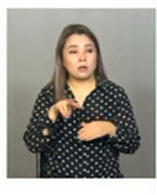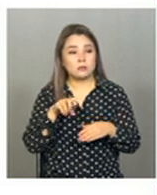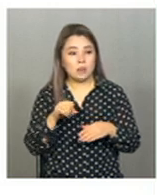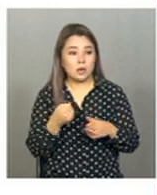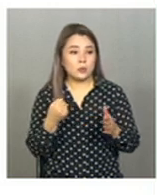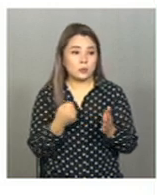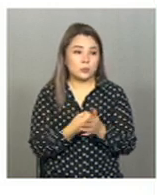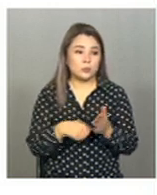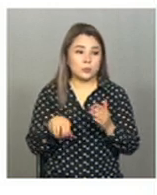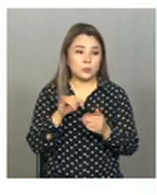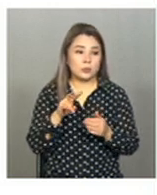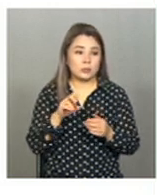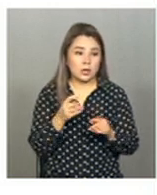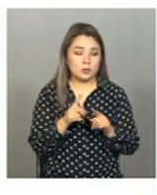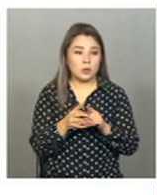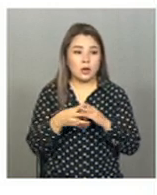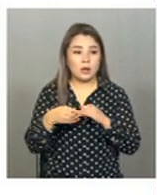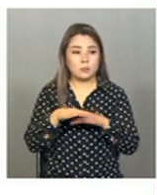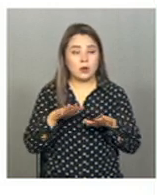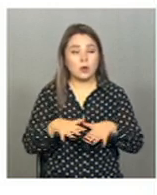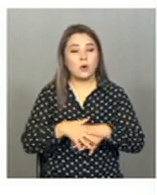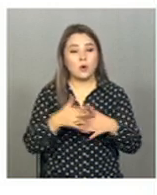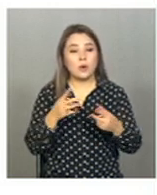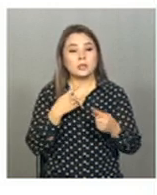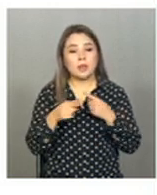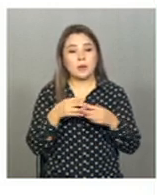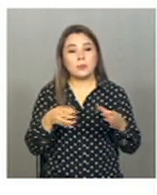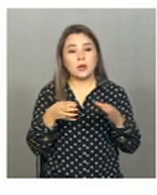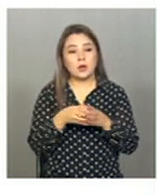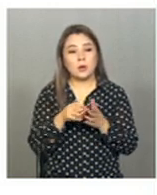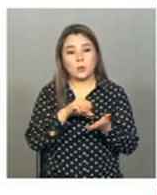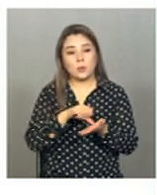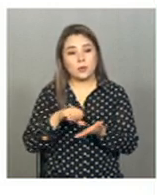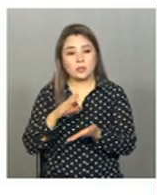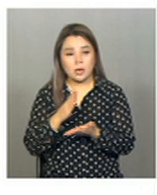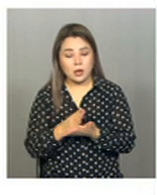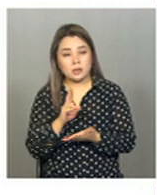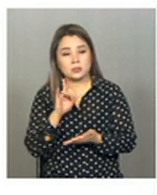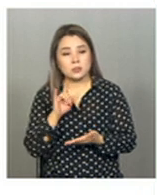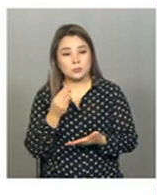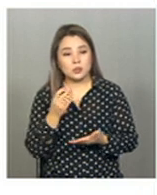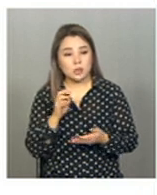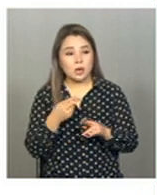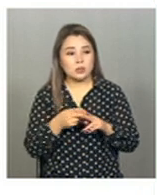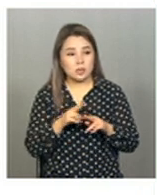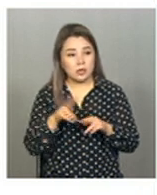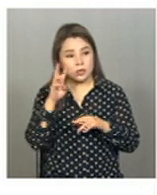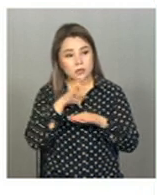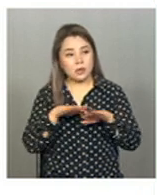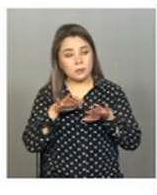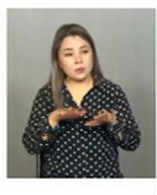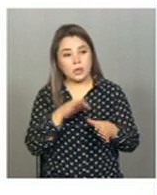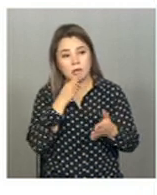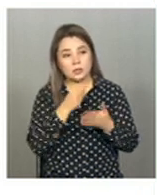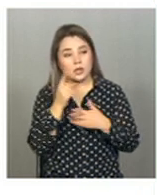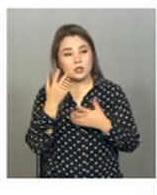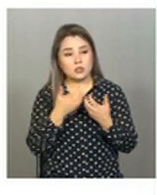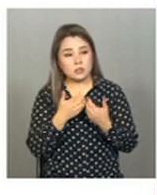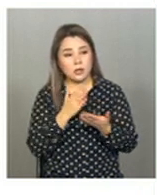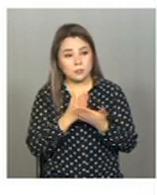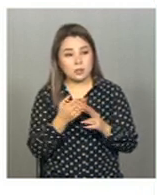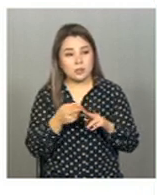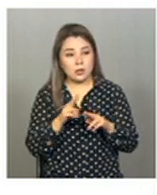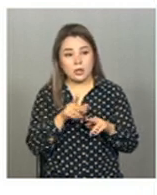дейінгі аумағындағы үлкен тайпалық одақ осы қыпшақтардың иелігіне саналды. Дәл осы кезден